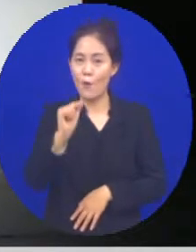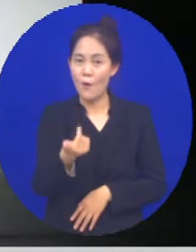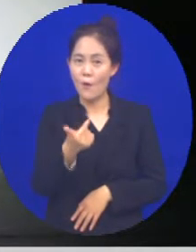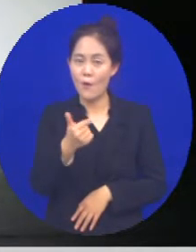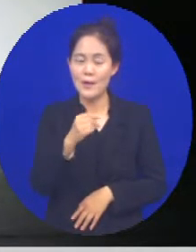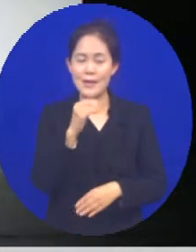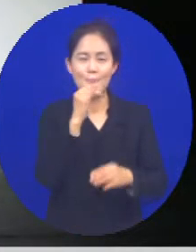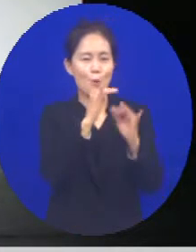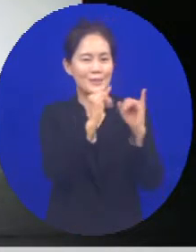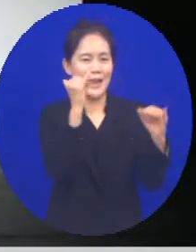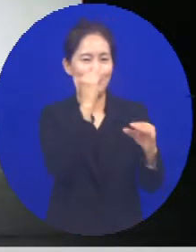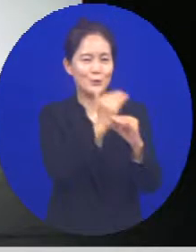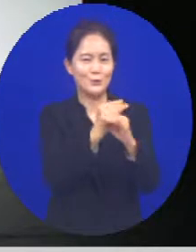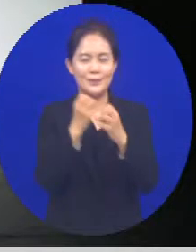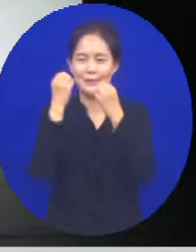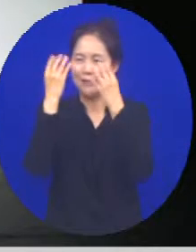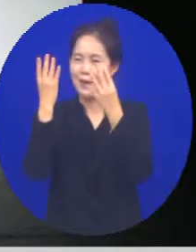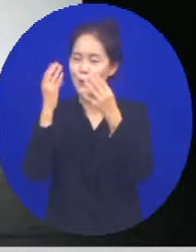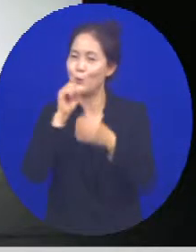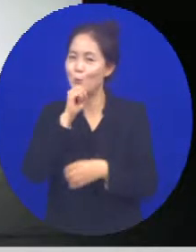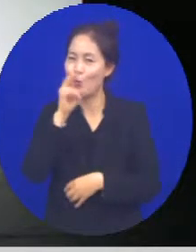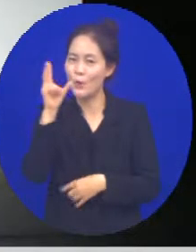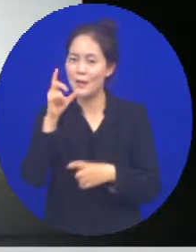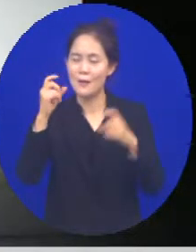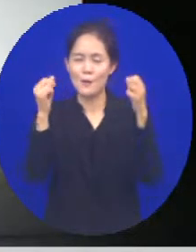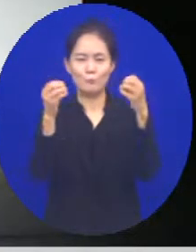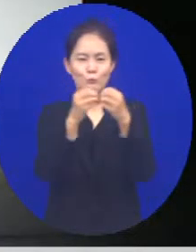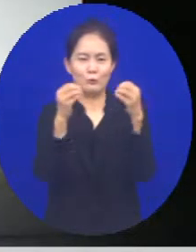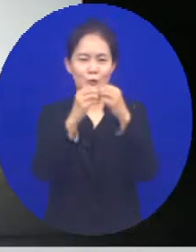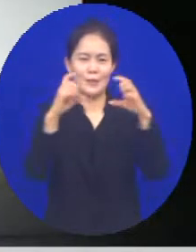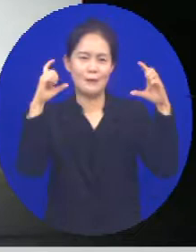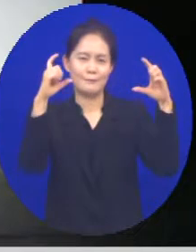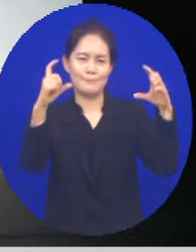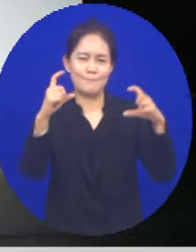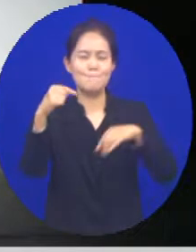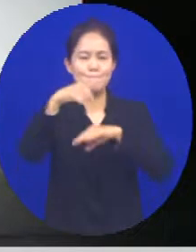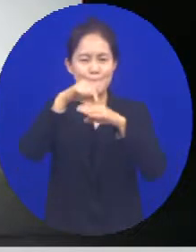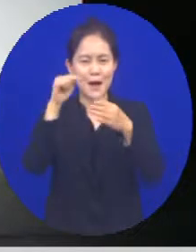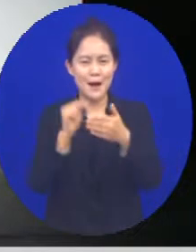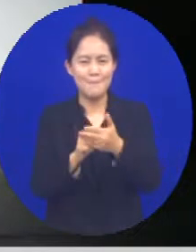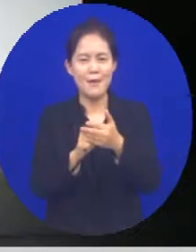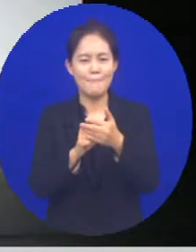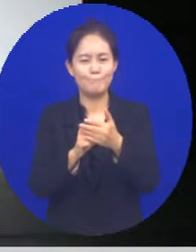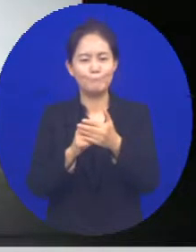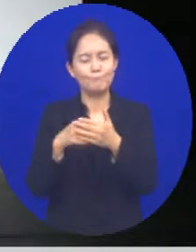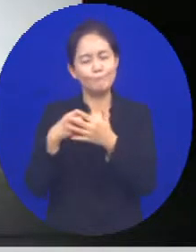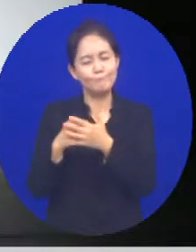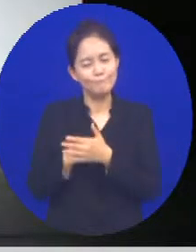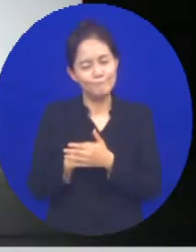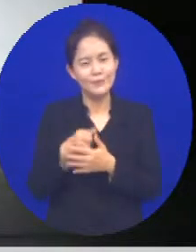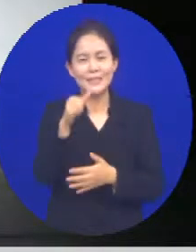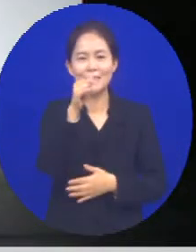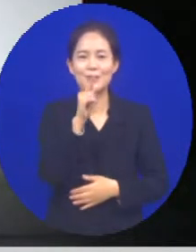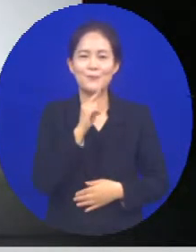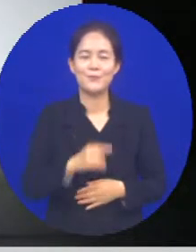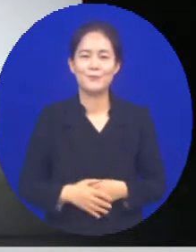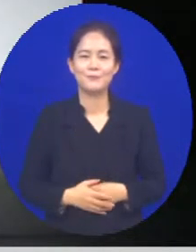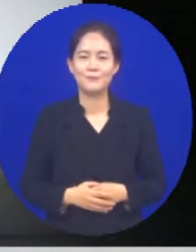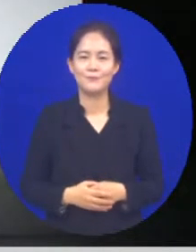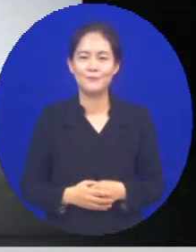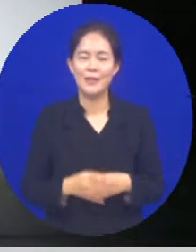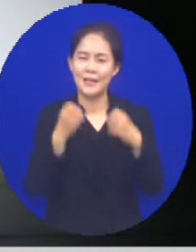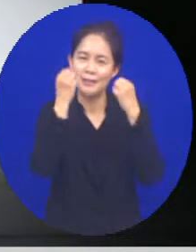르 새로운 업무에 급히 가을 리아 info - 아 아 아 에